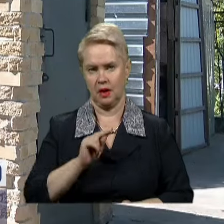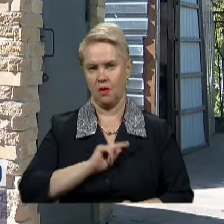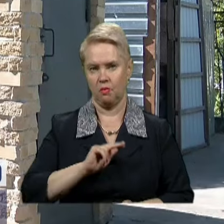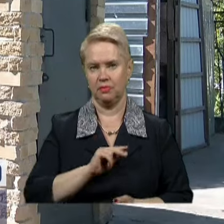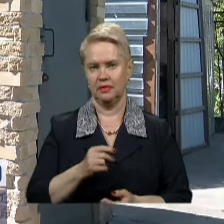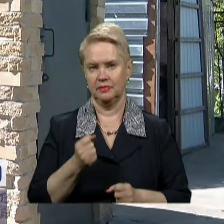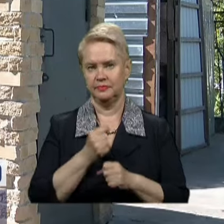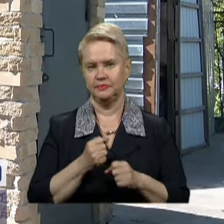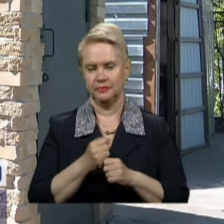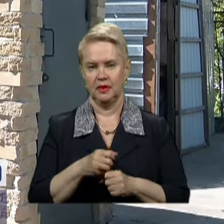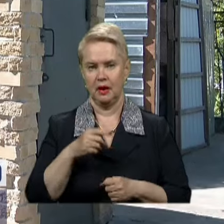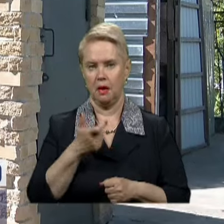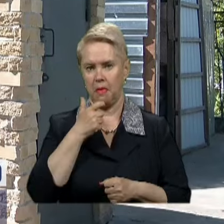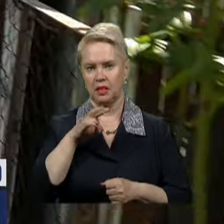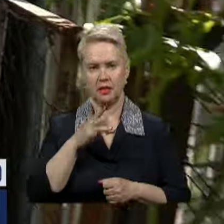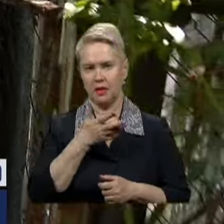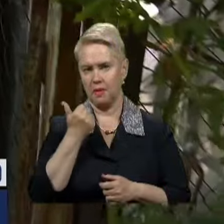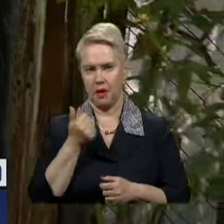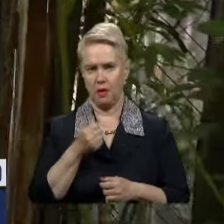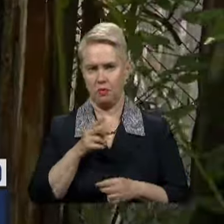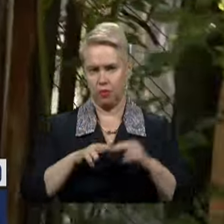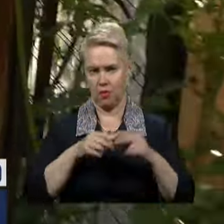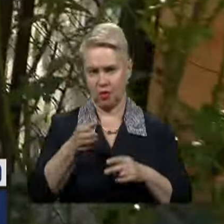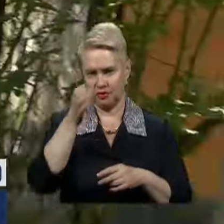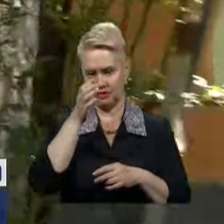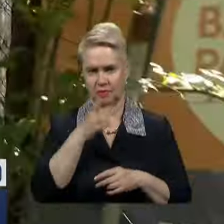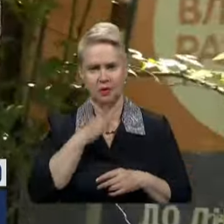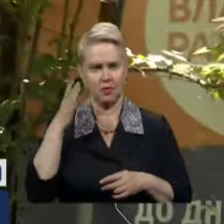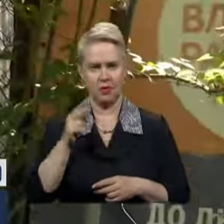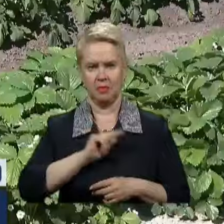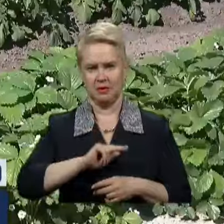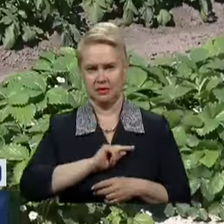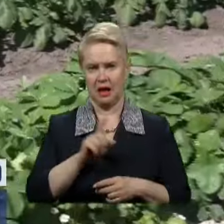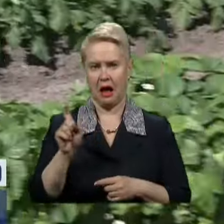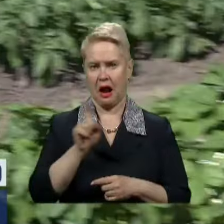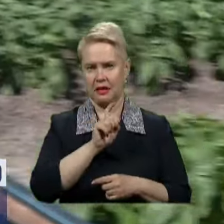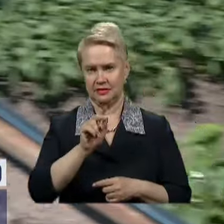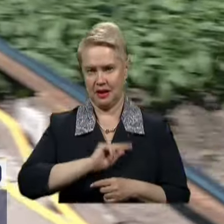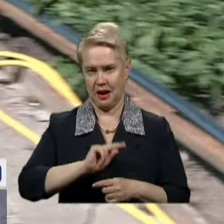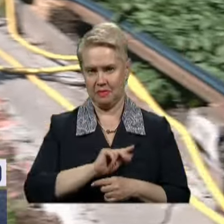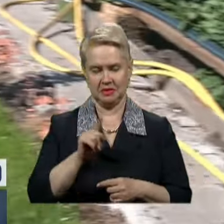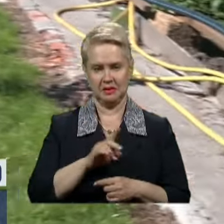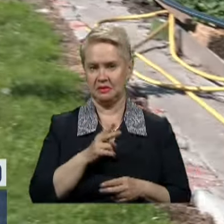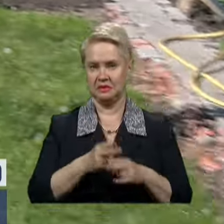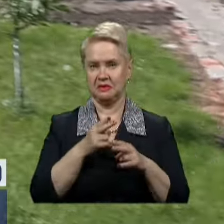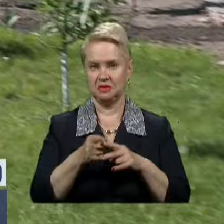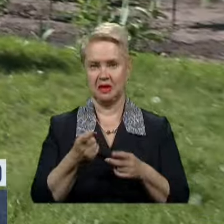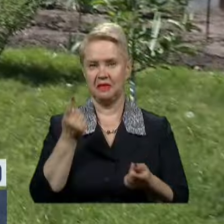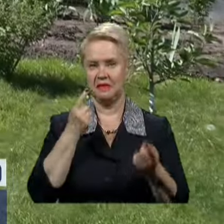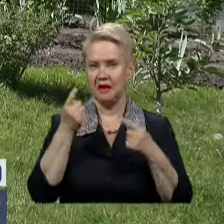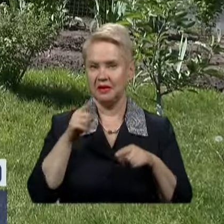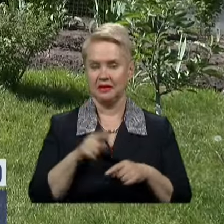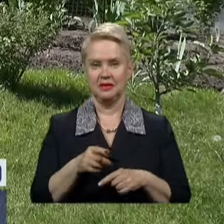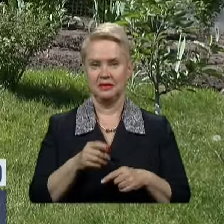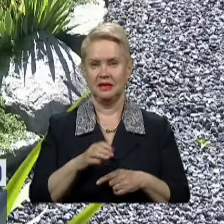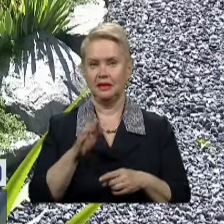робила. Пані Наталія не має навіть будівельної освіти. У минулому працювала на заводі кранівницею. Та це не заважає творити.